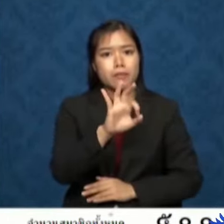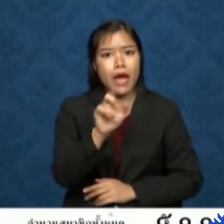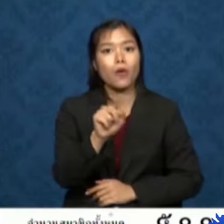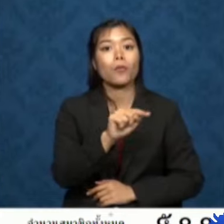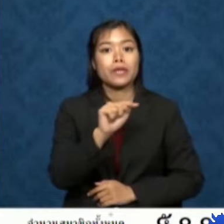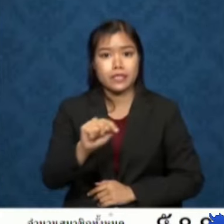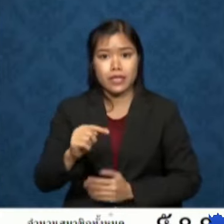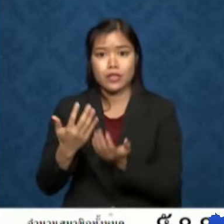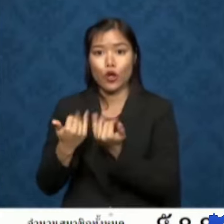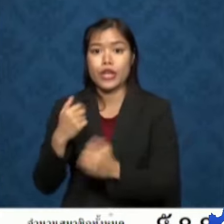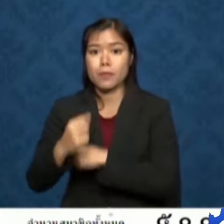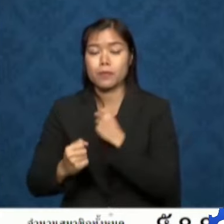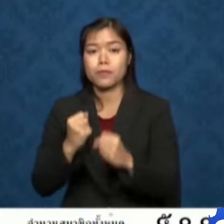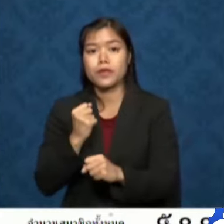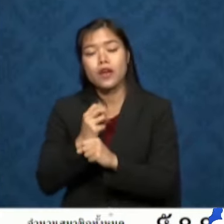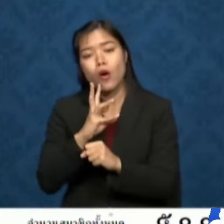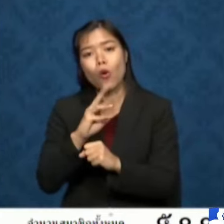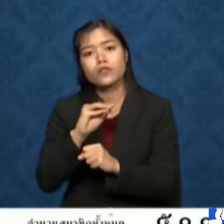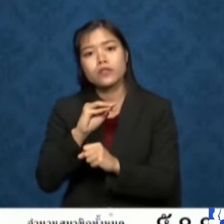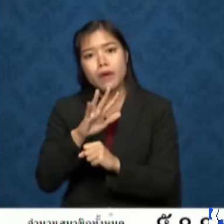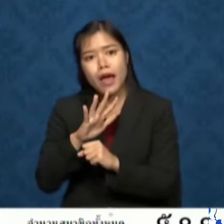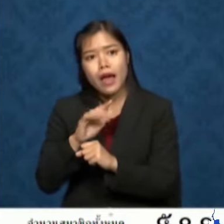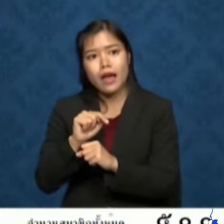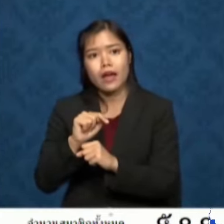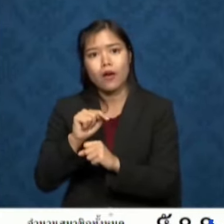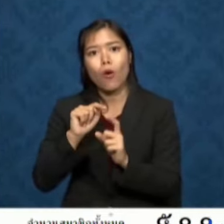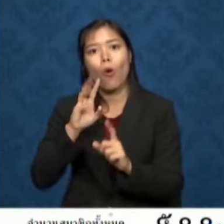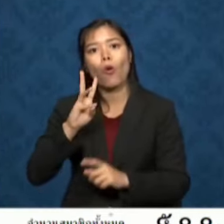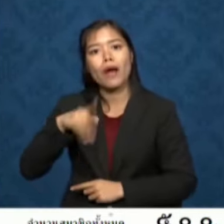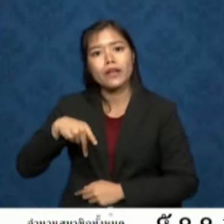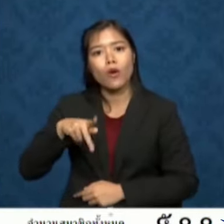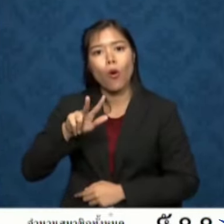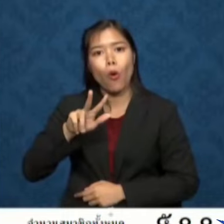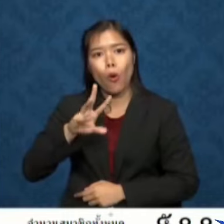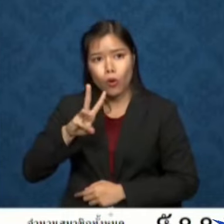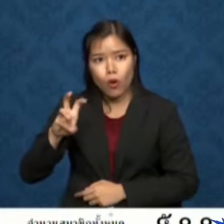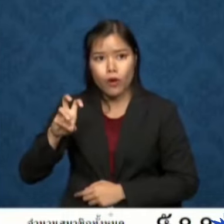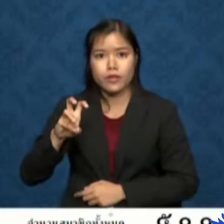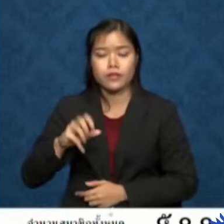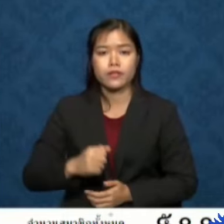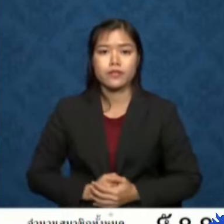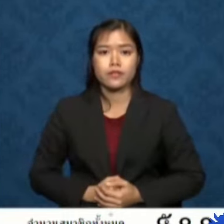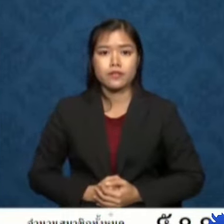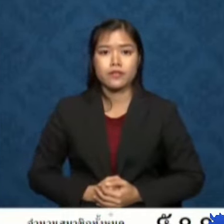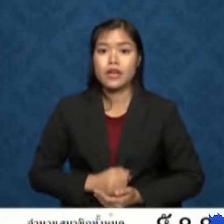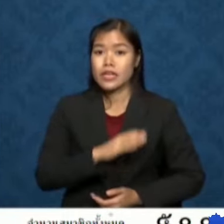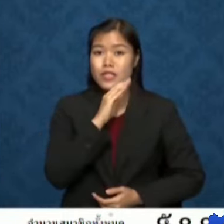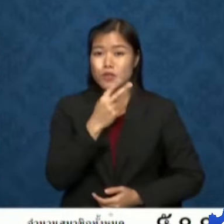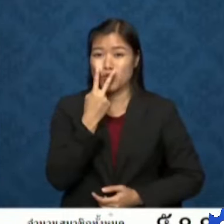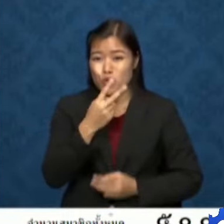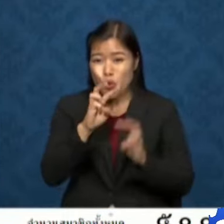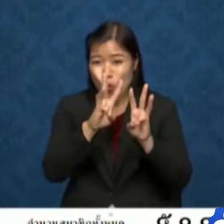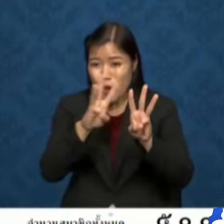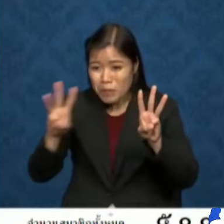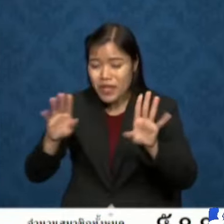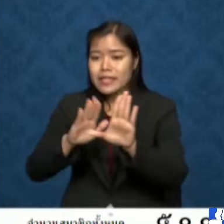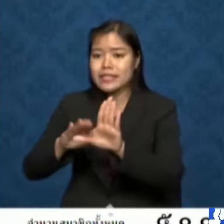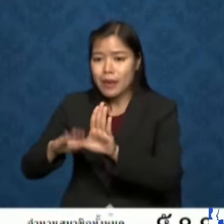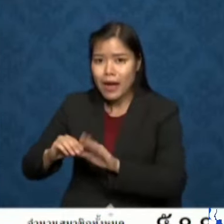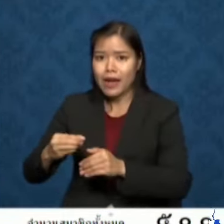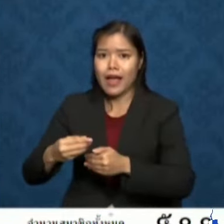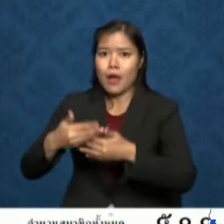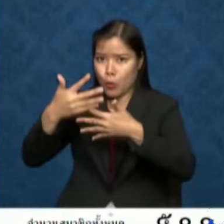65นี่ 6,600ครับปี 64นี่อยู่ 3,200ใช่ครับถ้าดูแค่ยอดออนไลน์์อย่างเดียวมันเพิ่ม